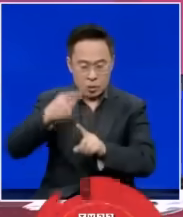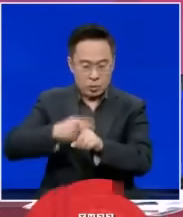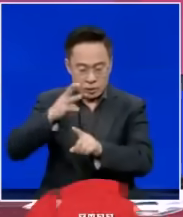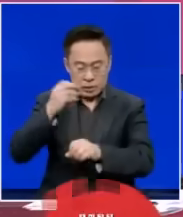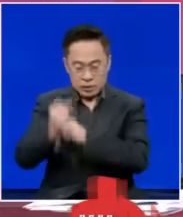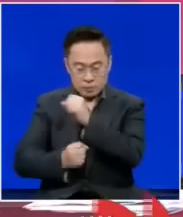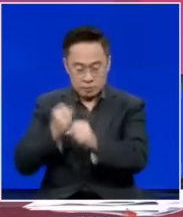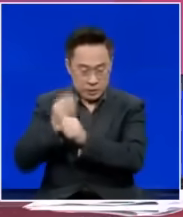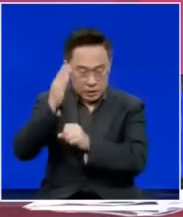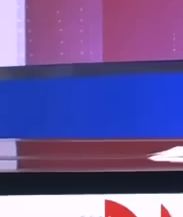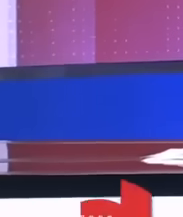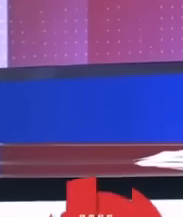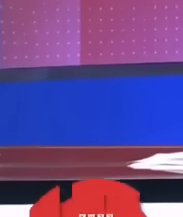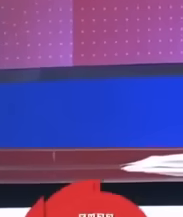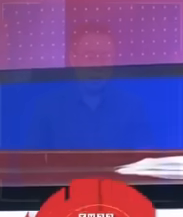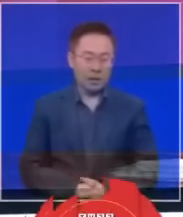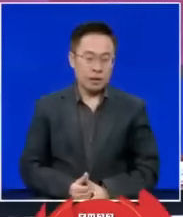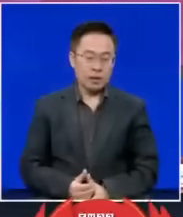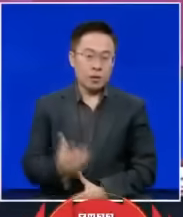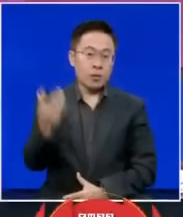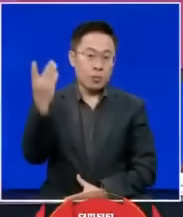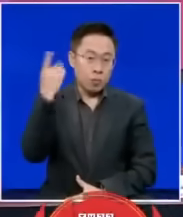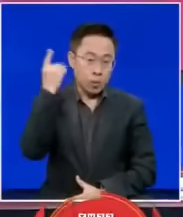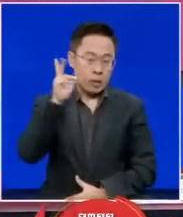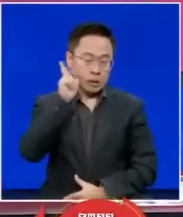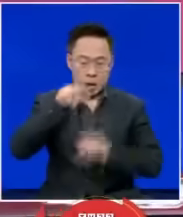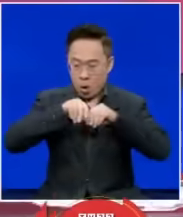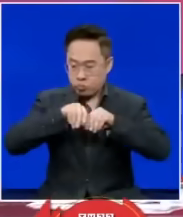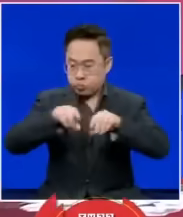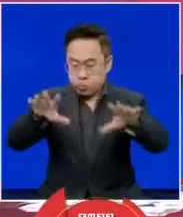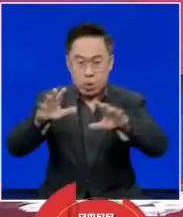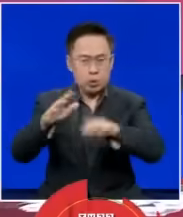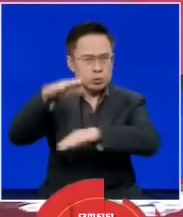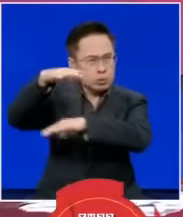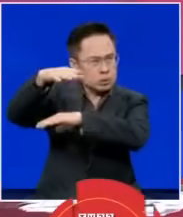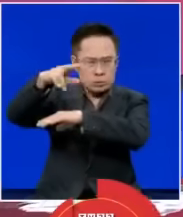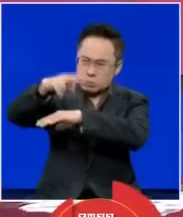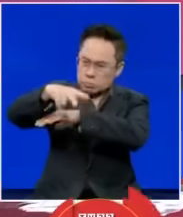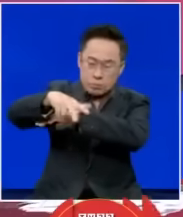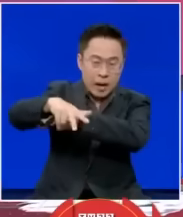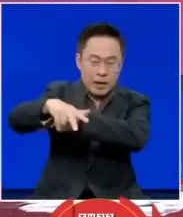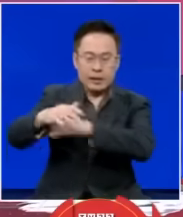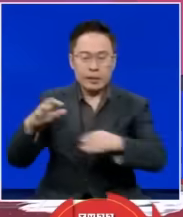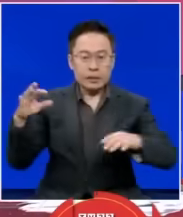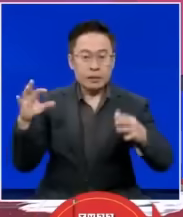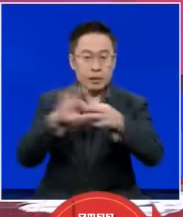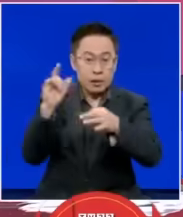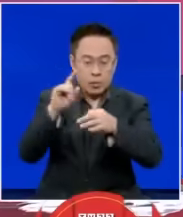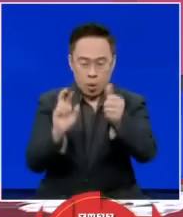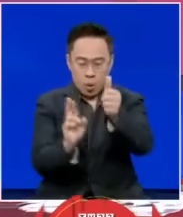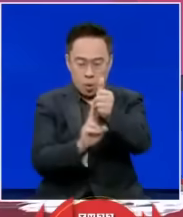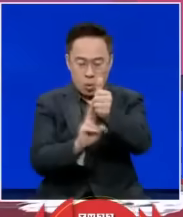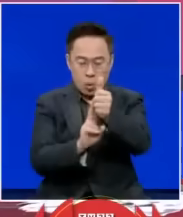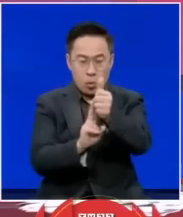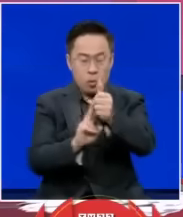เล็ตมาเศรษฐกิจจะดีขึ้นหรือเปล่านะครับเมื่อวานนี้กลายเป็นข่าวใหญ่ออกมาในช่วงบ่ายเย็นๆเลยนะครับท่านผู้ชมครับเรื่องคำสั่งเด้งบิ๊กโจ๊กทีนี้